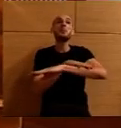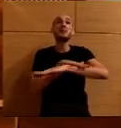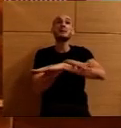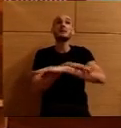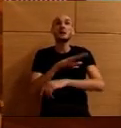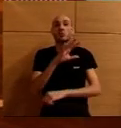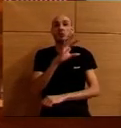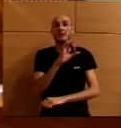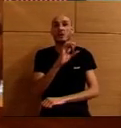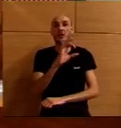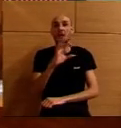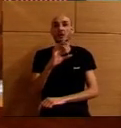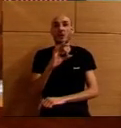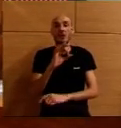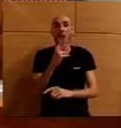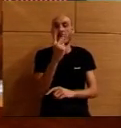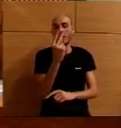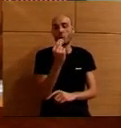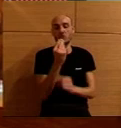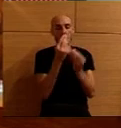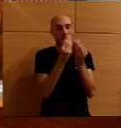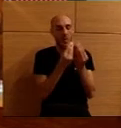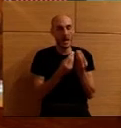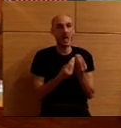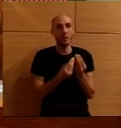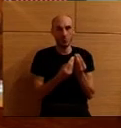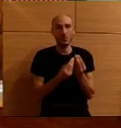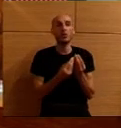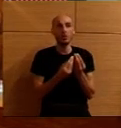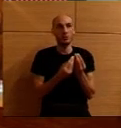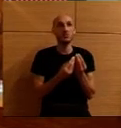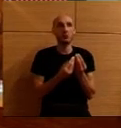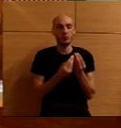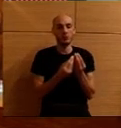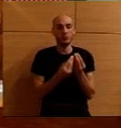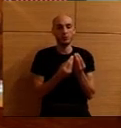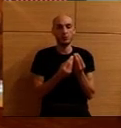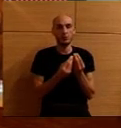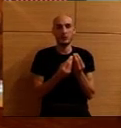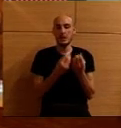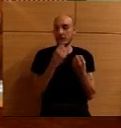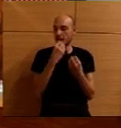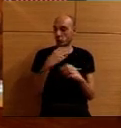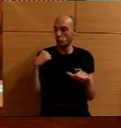Seguretat Social de fa dos dies, la nacionalitat històrica valenciana lidera